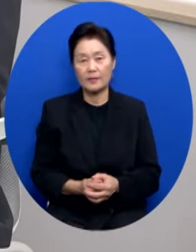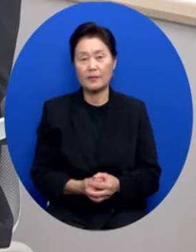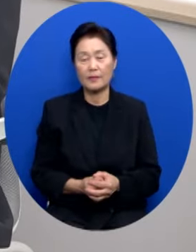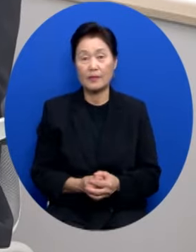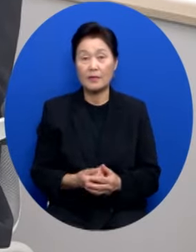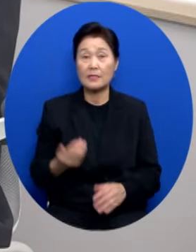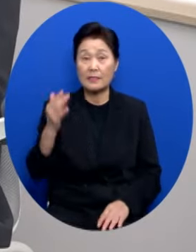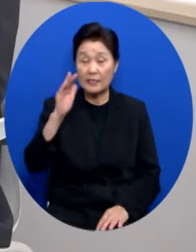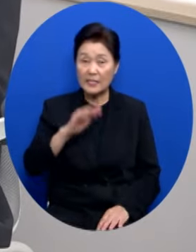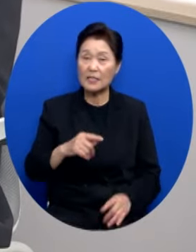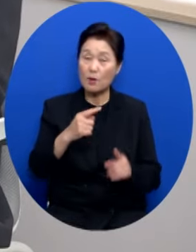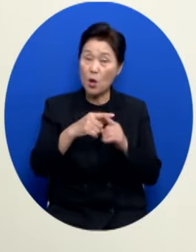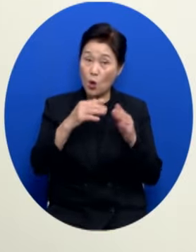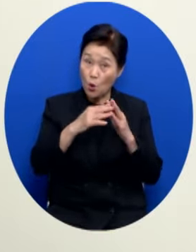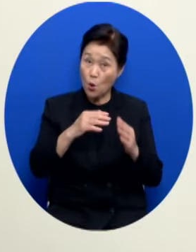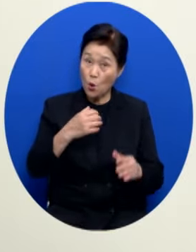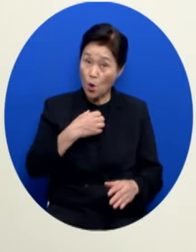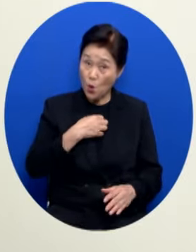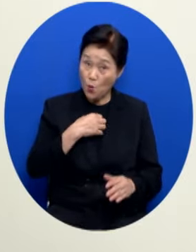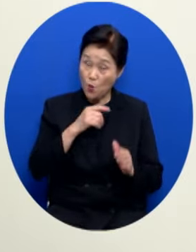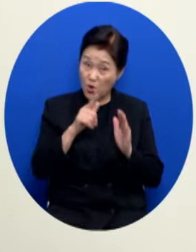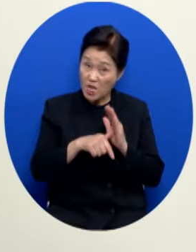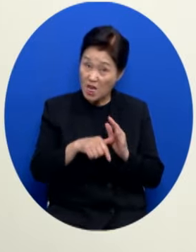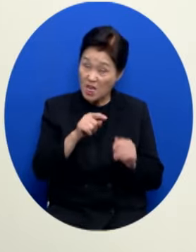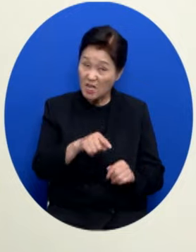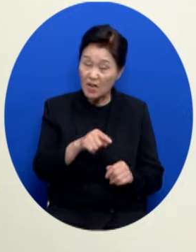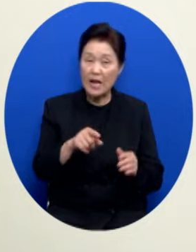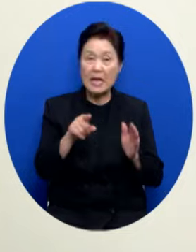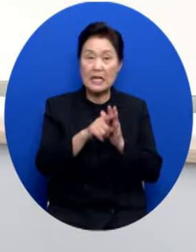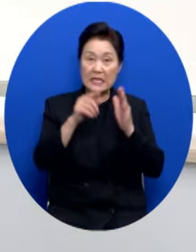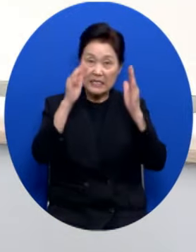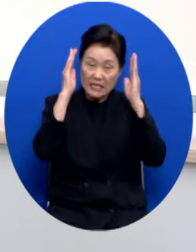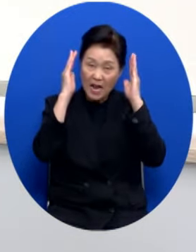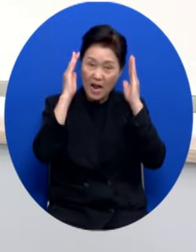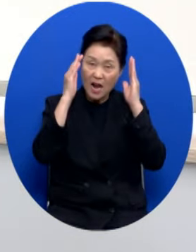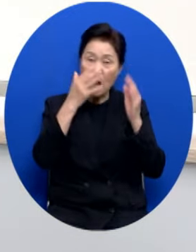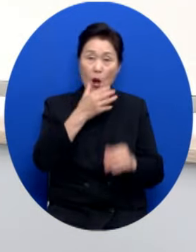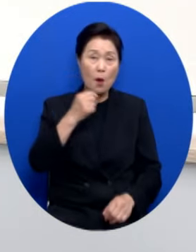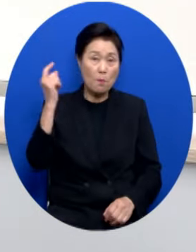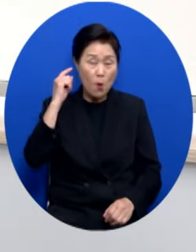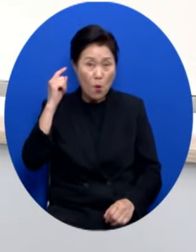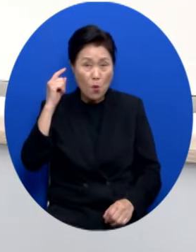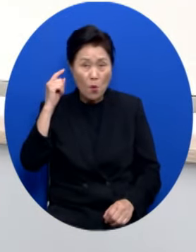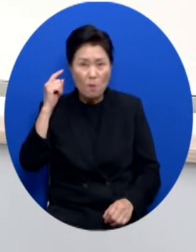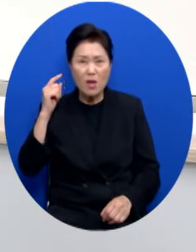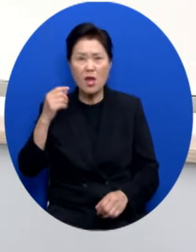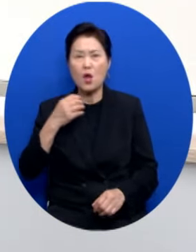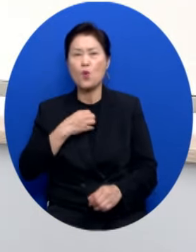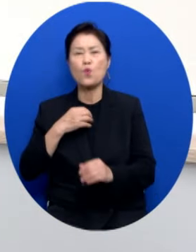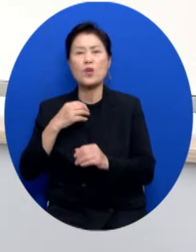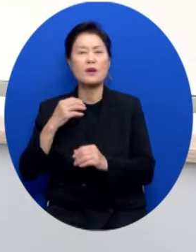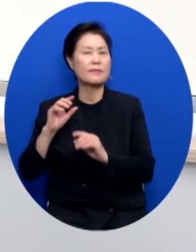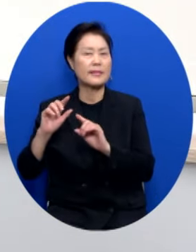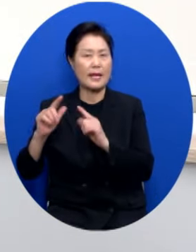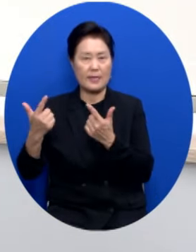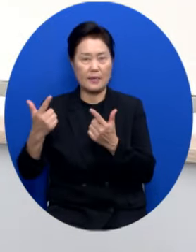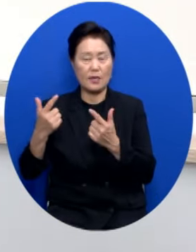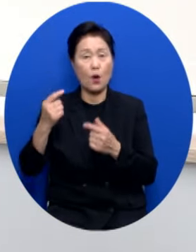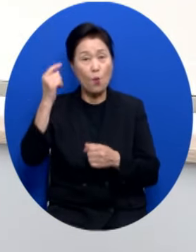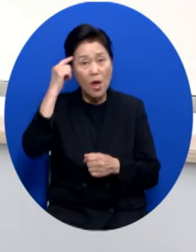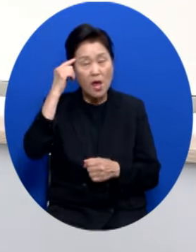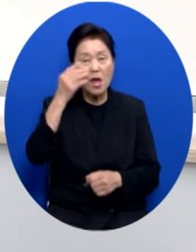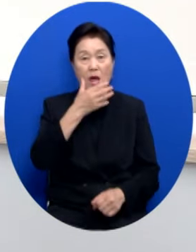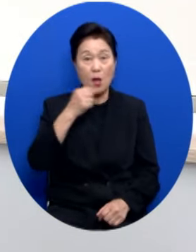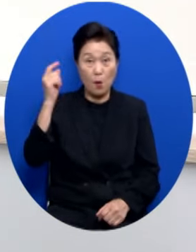그러나 교회의 위기가 신학 복음의 위기는 아닌 거죠.